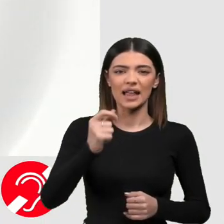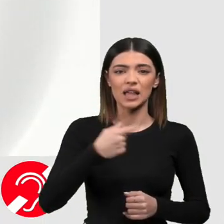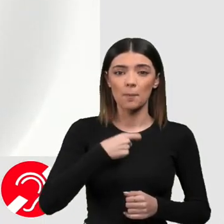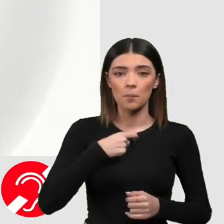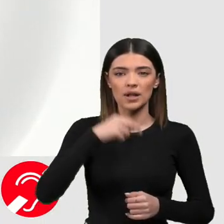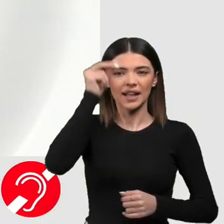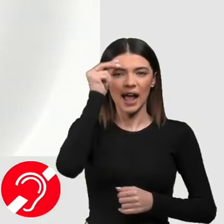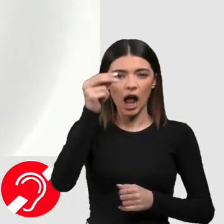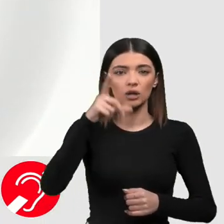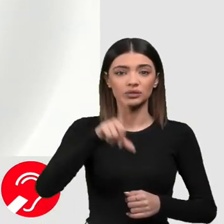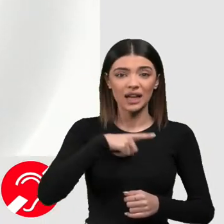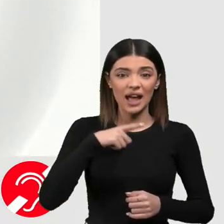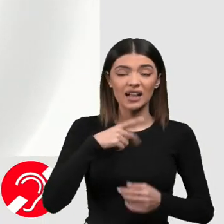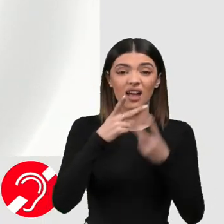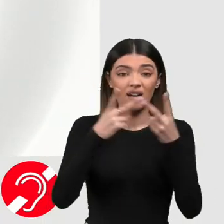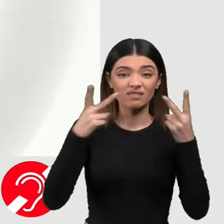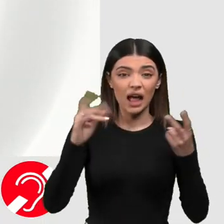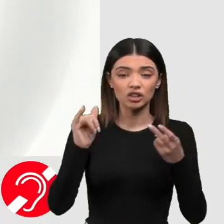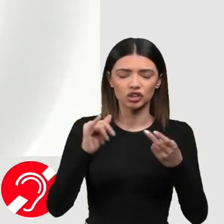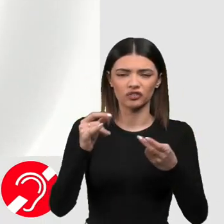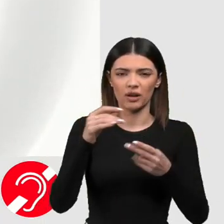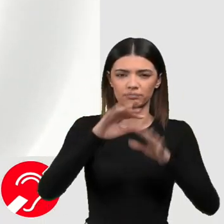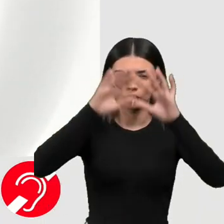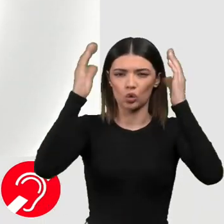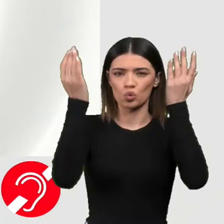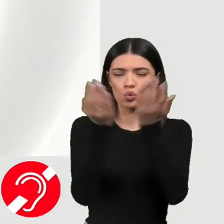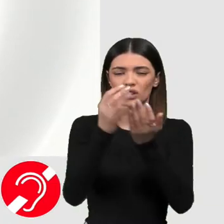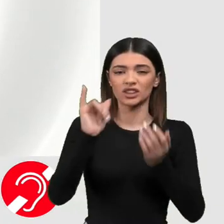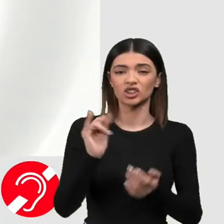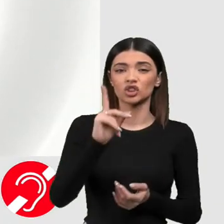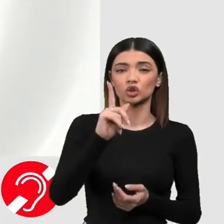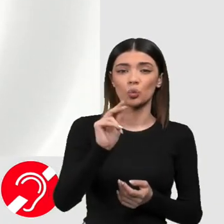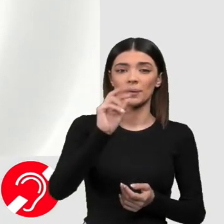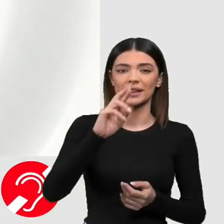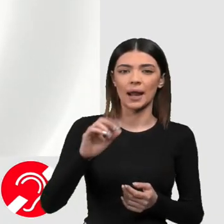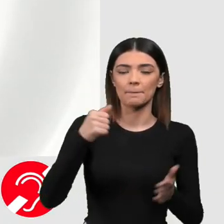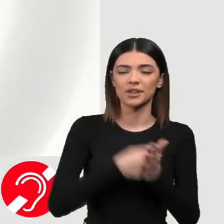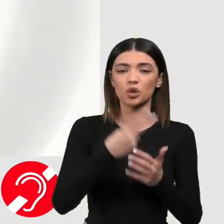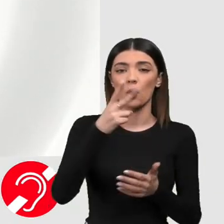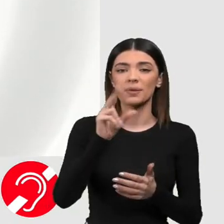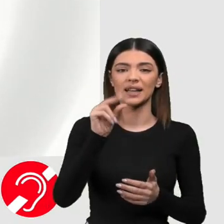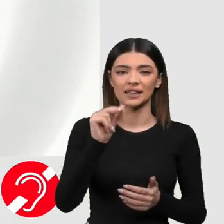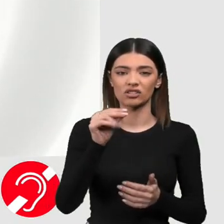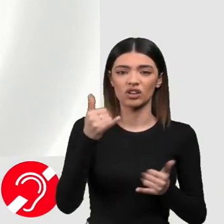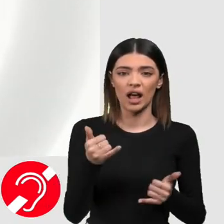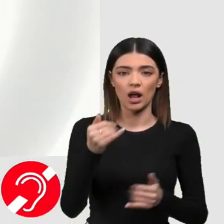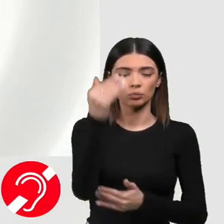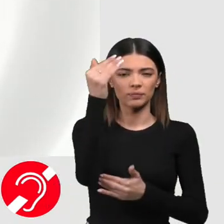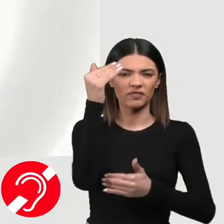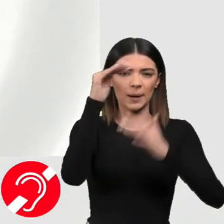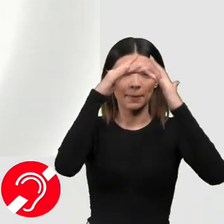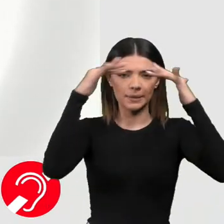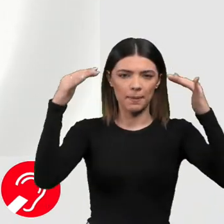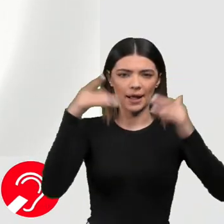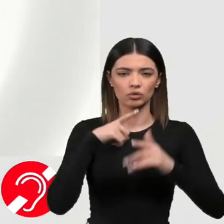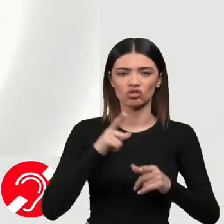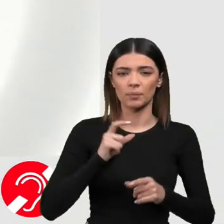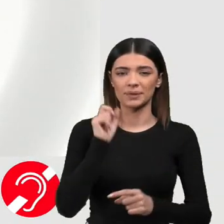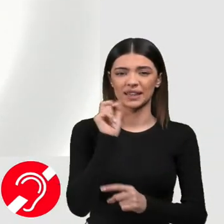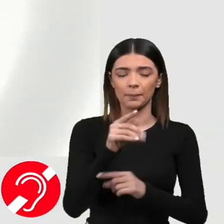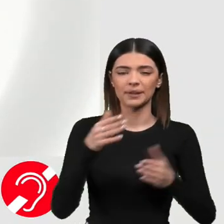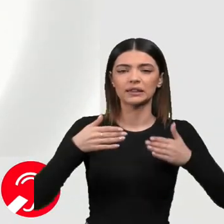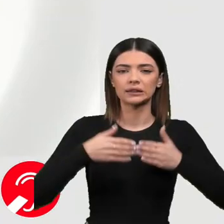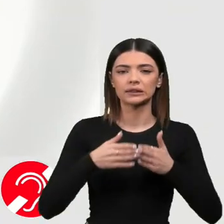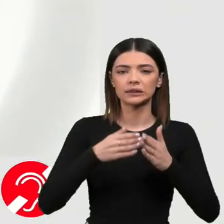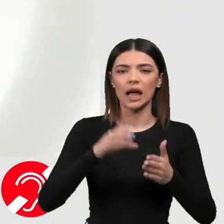Iar NASA ar putea confirma existența vieții extraterestre pe luna lui Jupiter până în 2030. Agenția Spațială